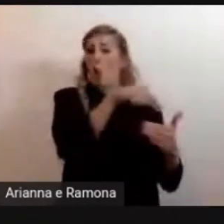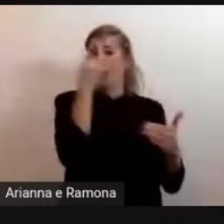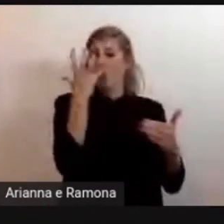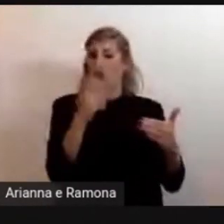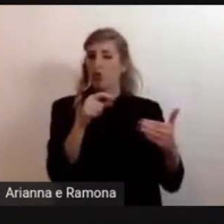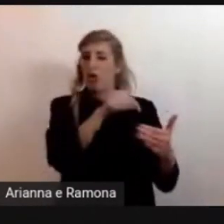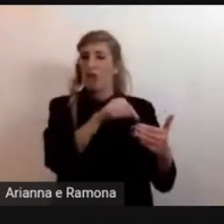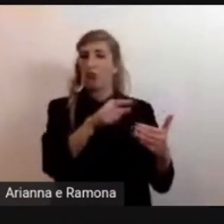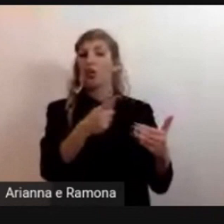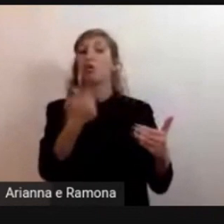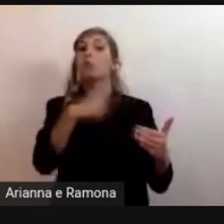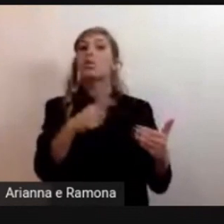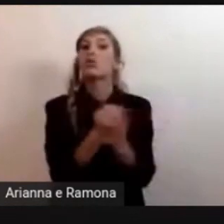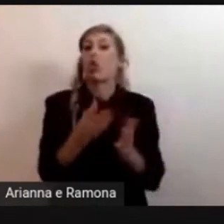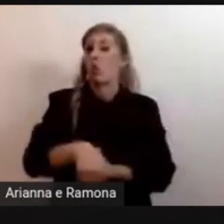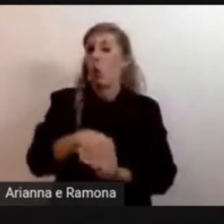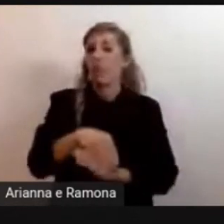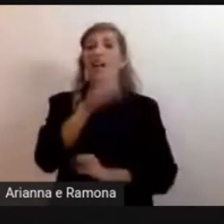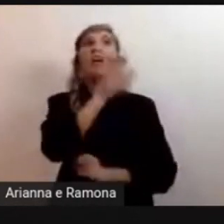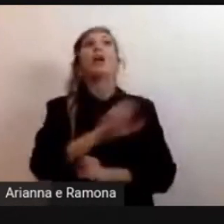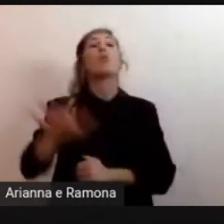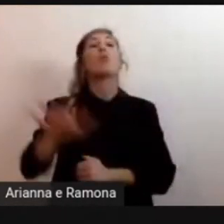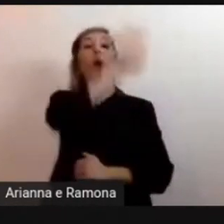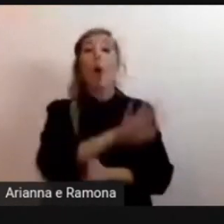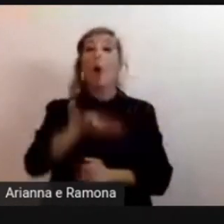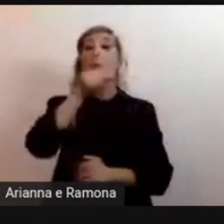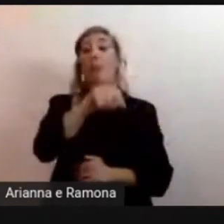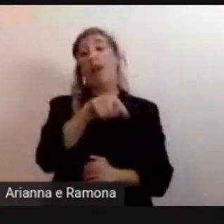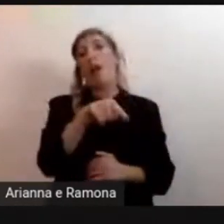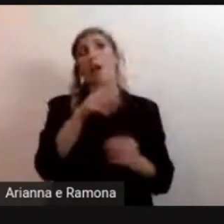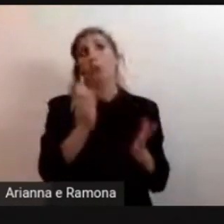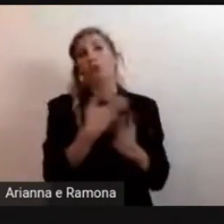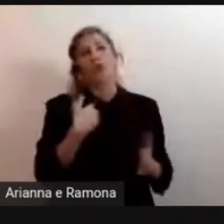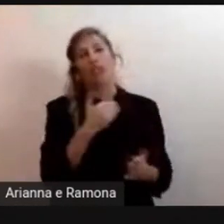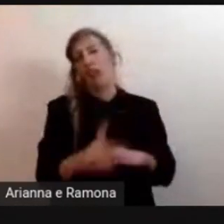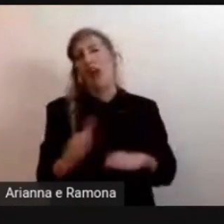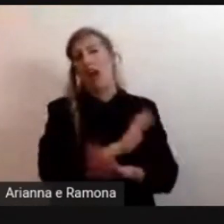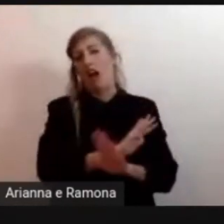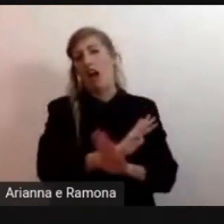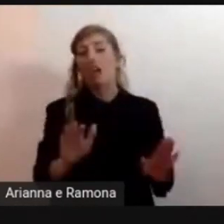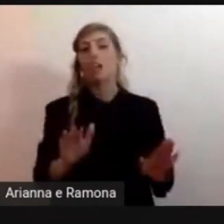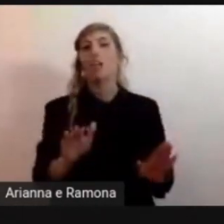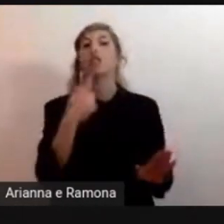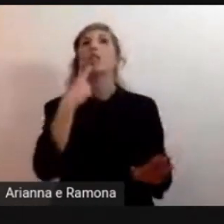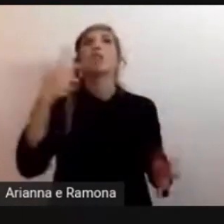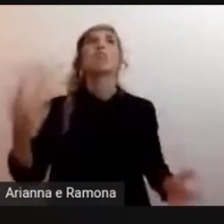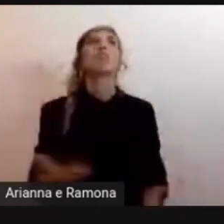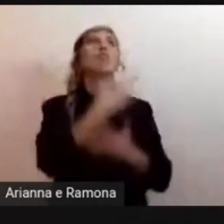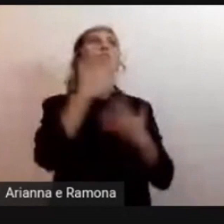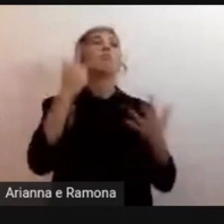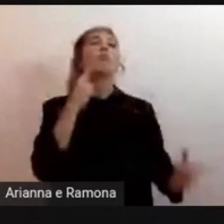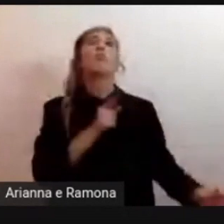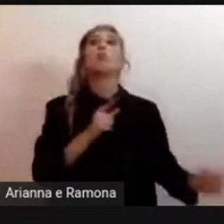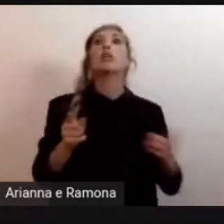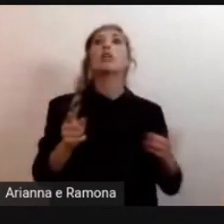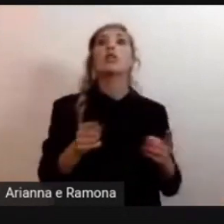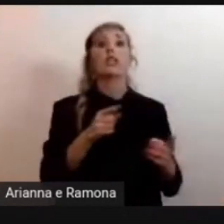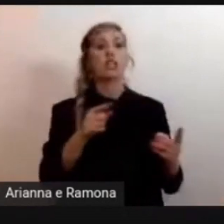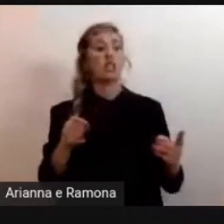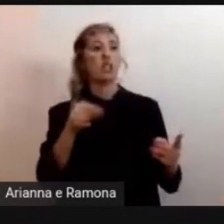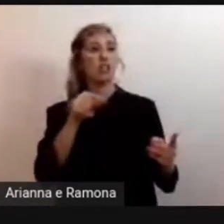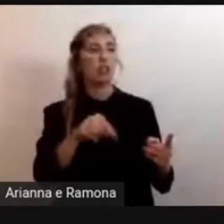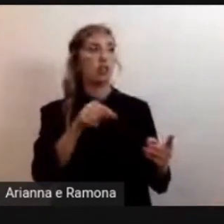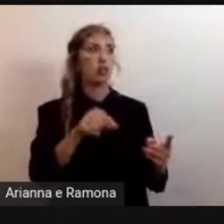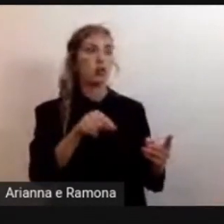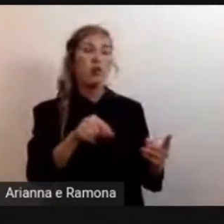se parliamo l'europa avviene molto tardi e viene diciamo con i medici che